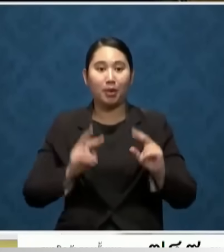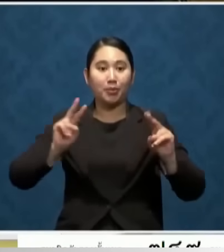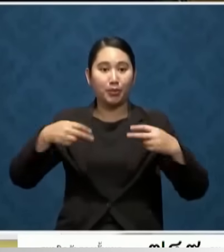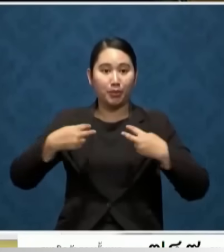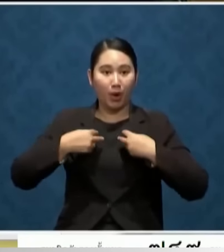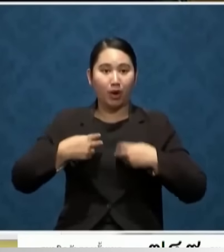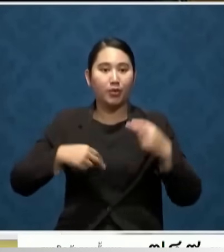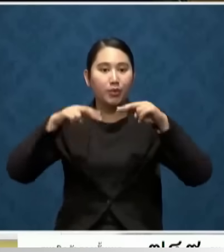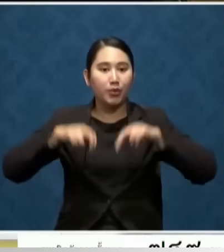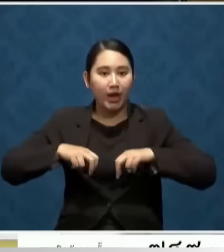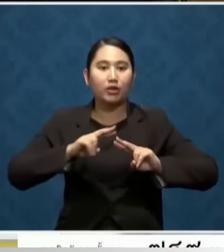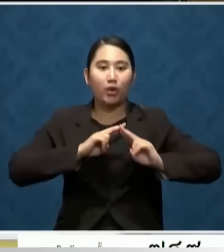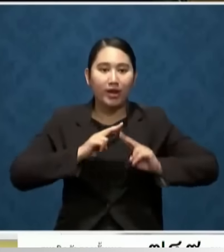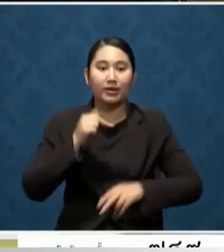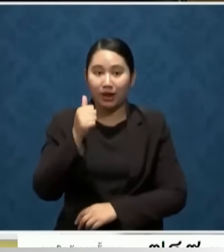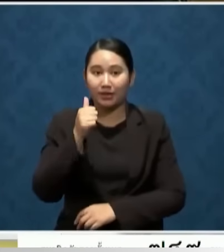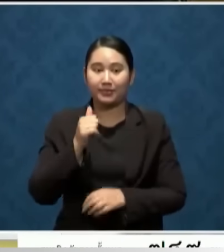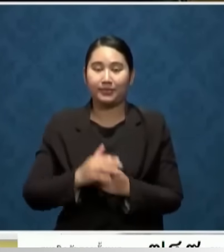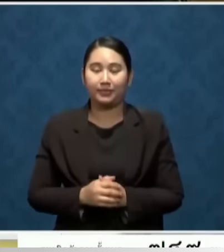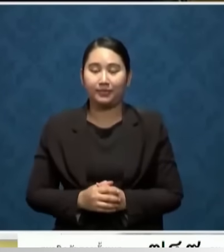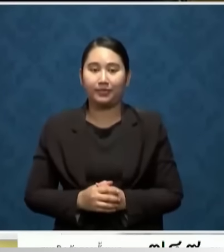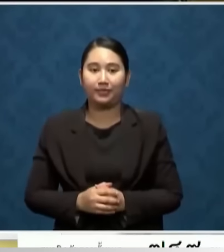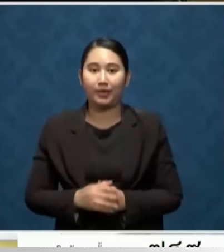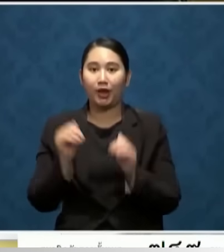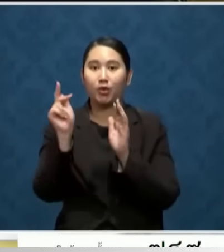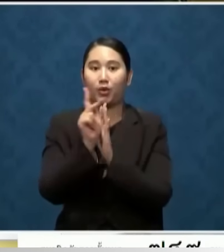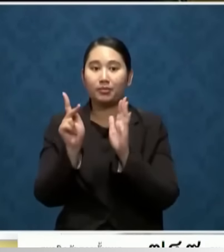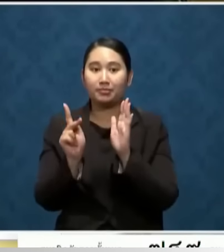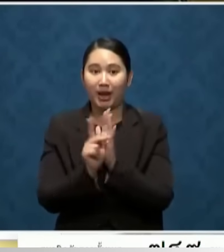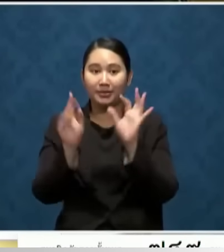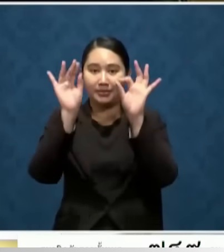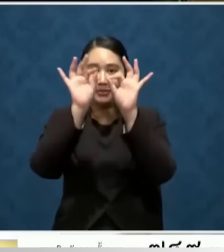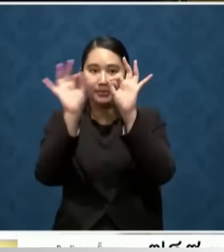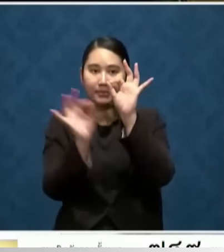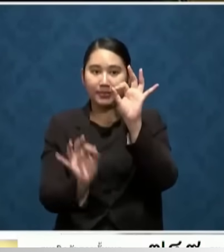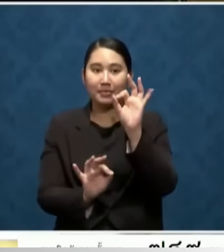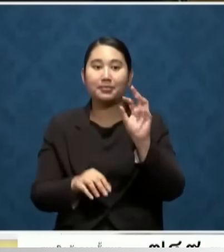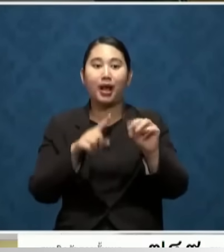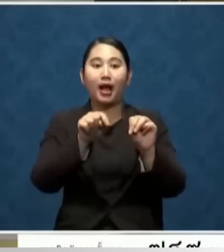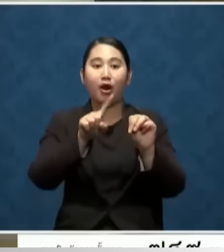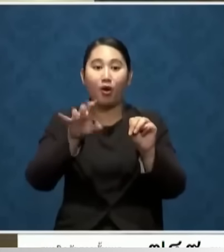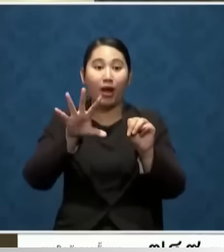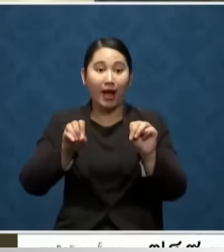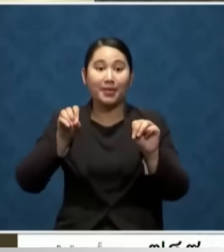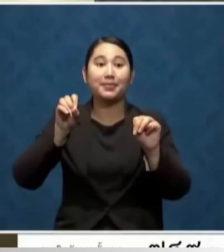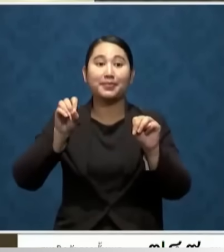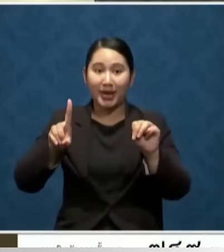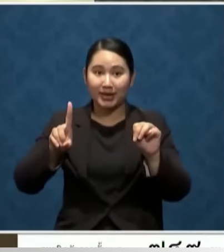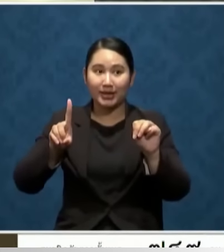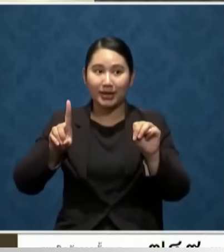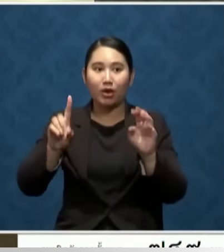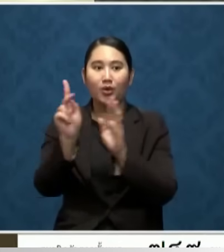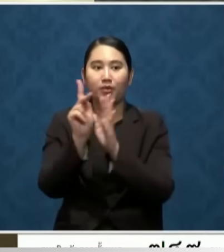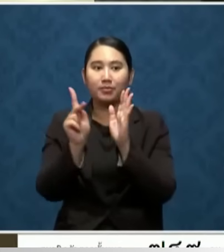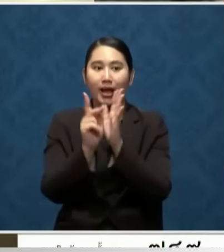ญาณที่จะวินิจฉัยได้เองกฎหมายถึงไปเขียนในมาตรา151ของพระราชบัญญัติประกอบรัฐธรรมนูญว่าด้ว